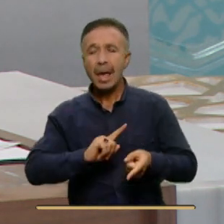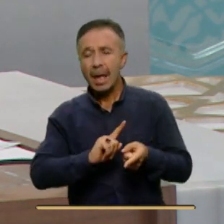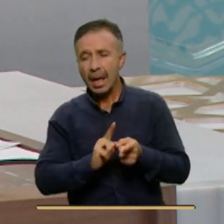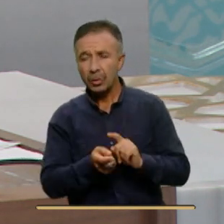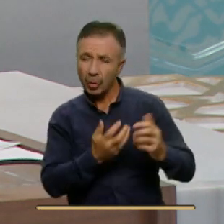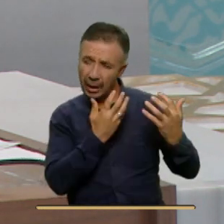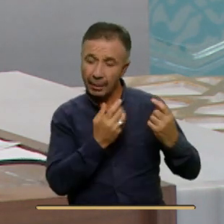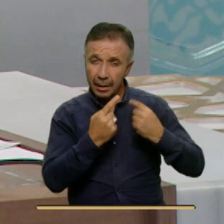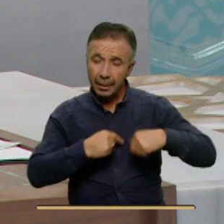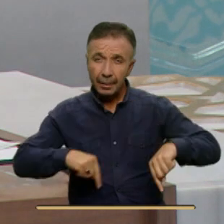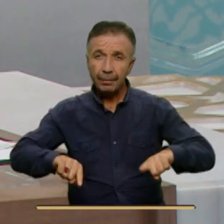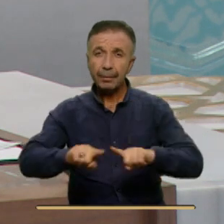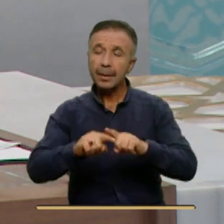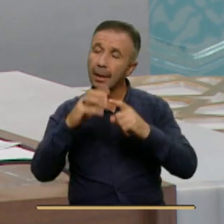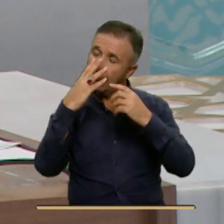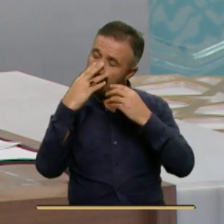bize bahşeden,